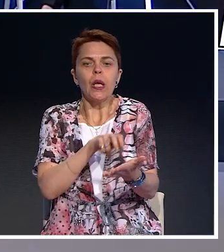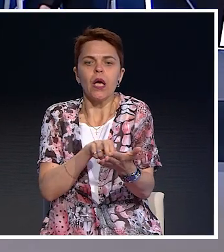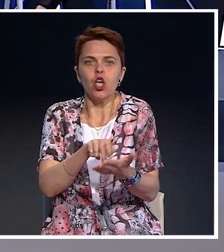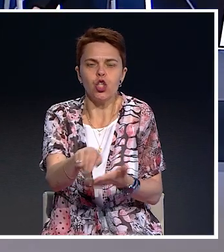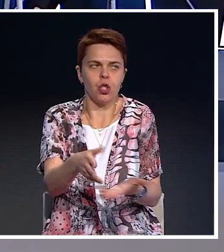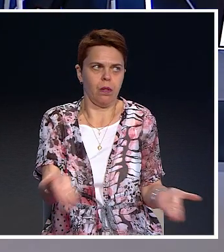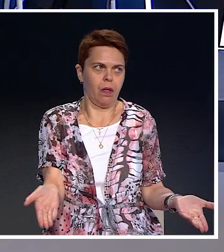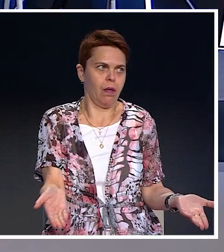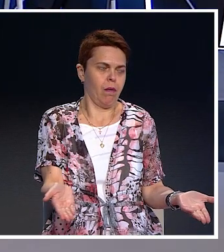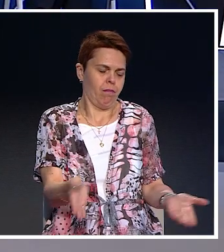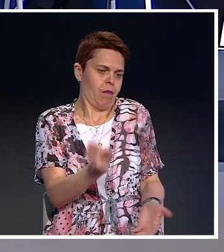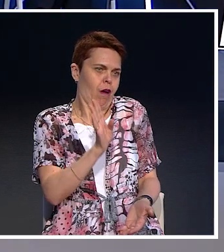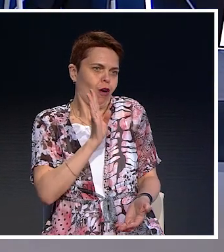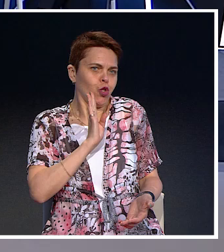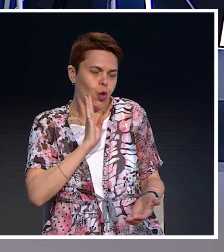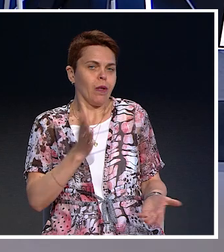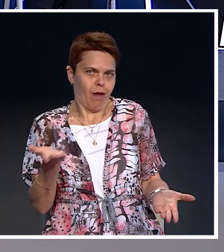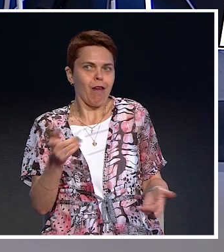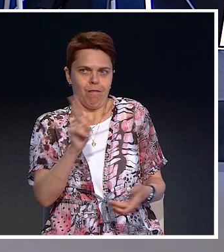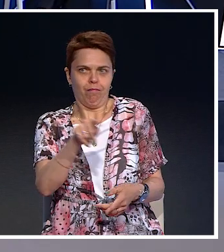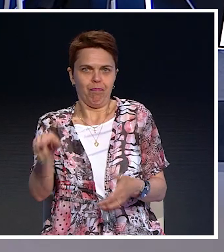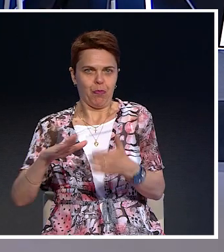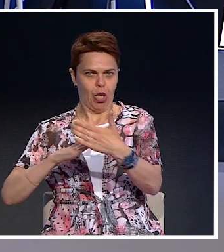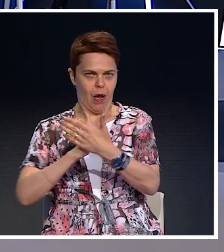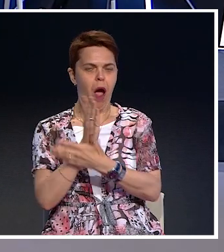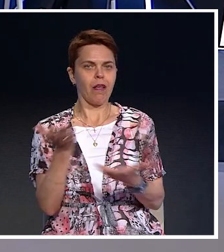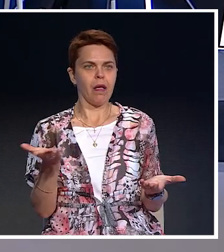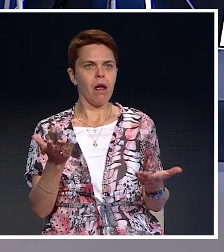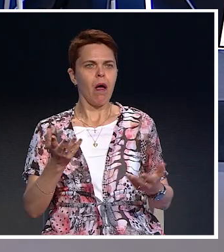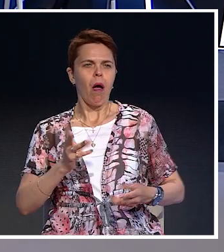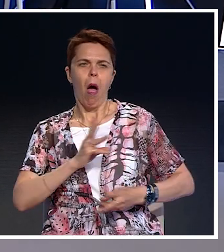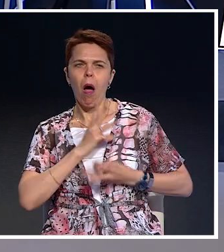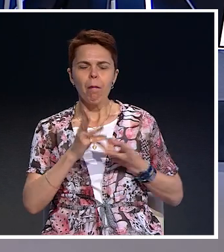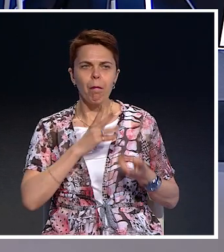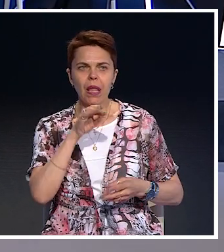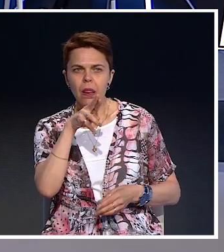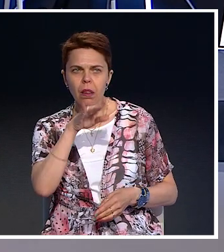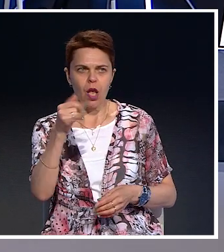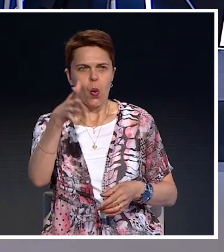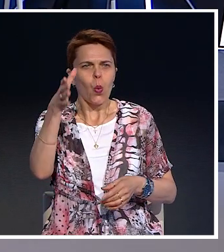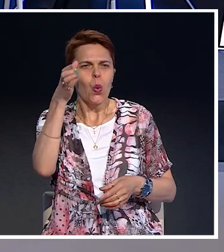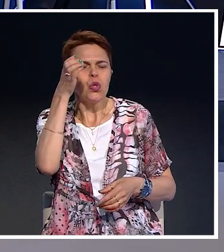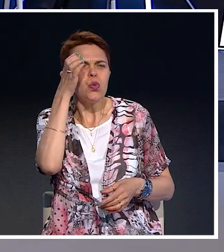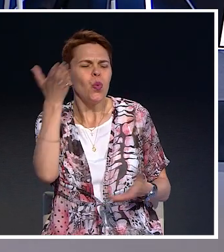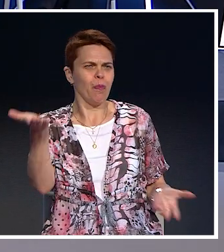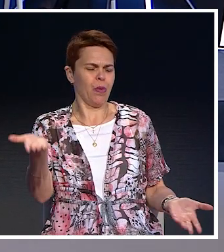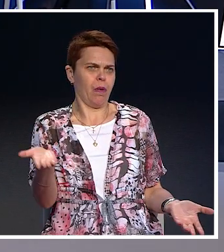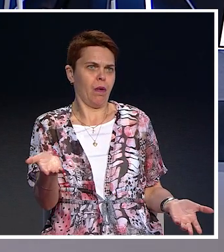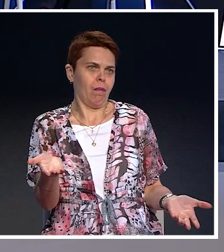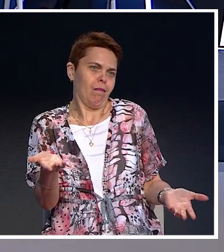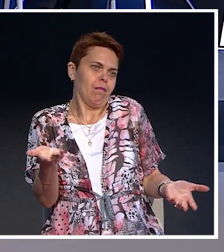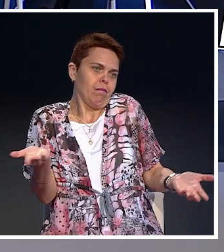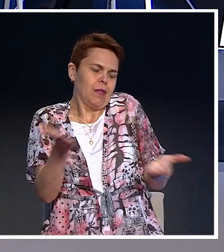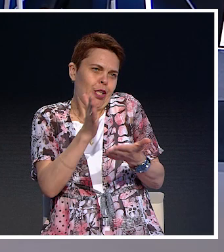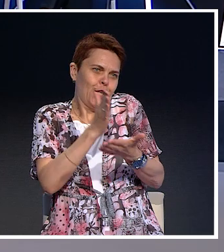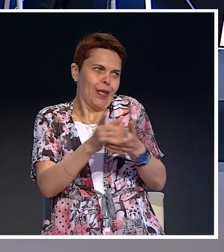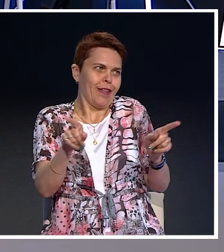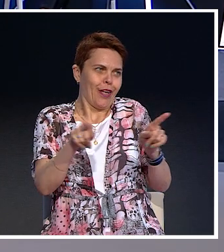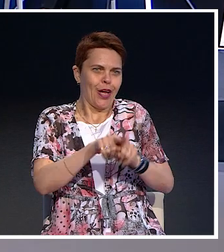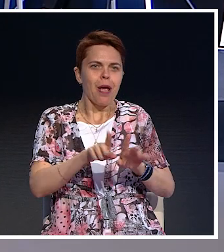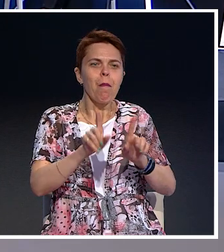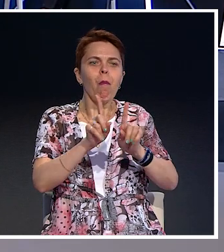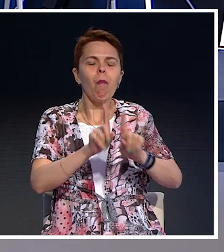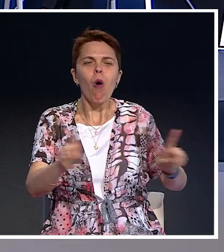йшли жінки, в тому числі якісні, амбітні, розумні. І тому є зараз момент,